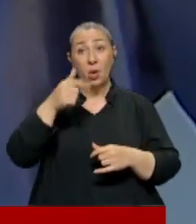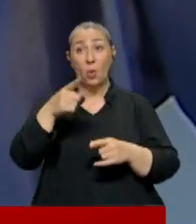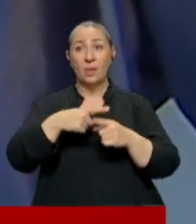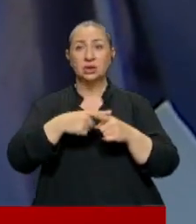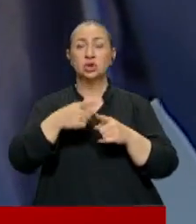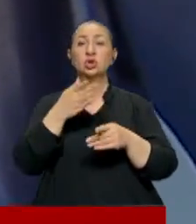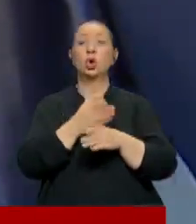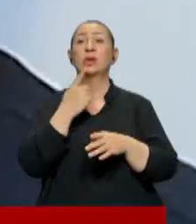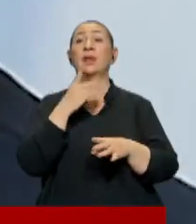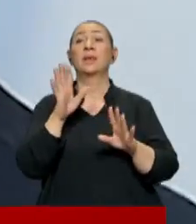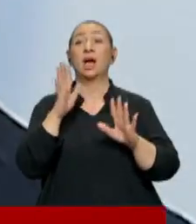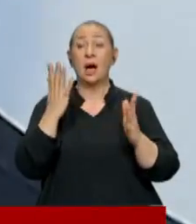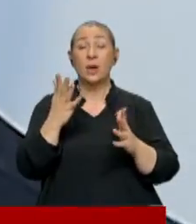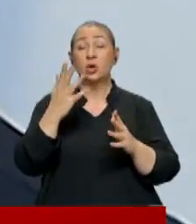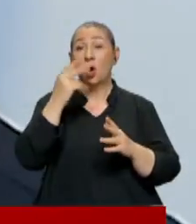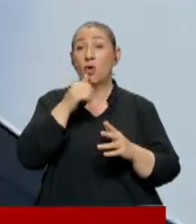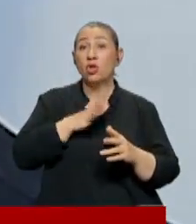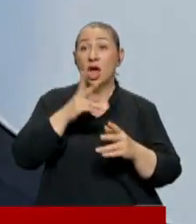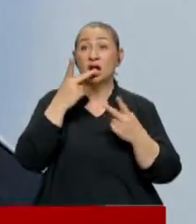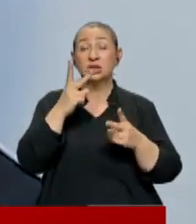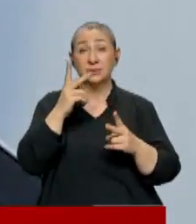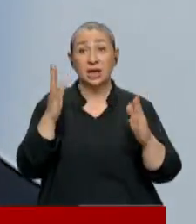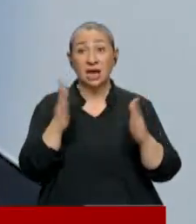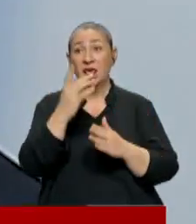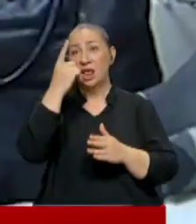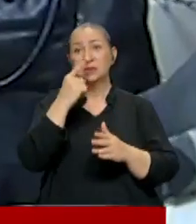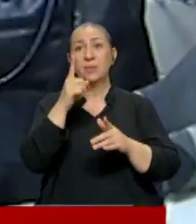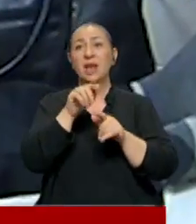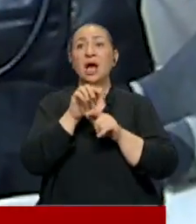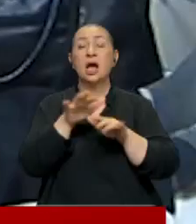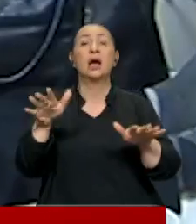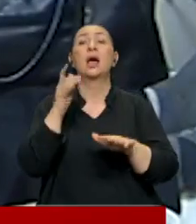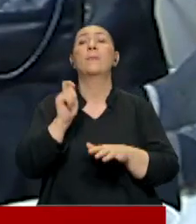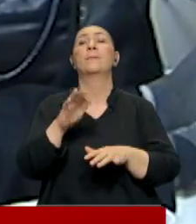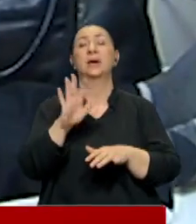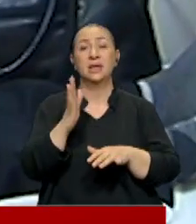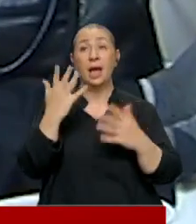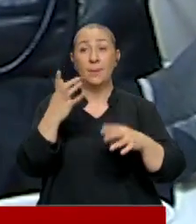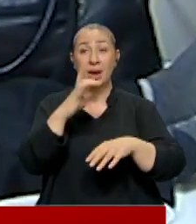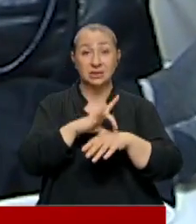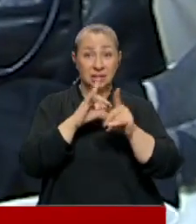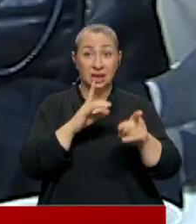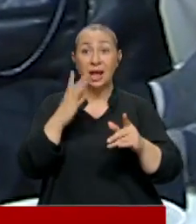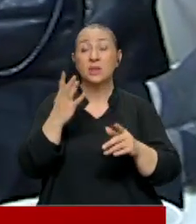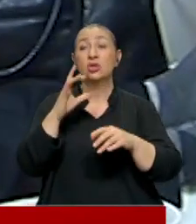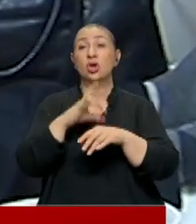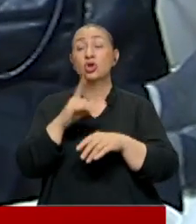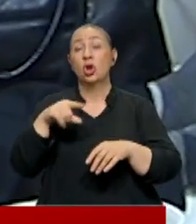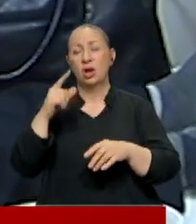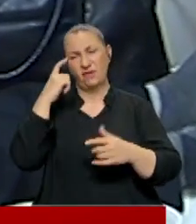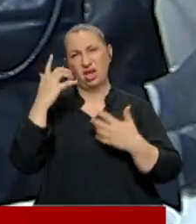paylaşımı doğrulamadı ama Köroğlu'nun açıklamasına karşı resmi Bir açıklamada yapmadı hem hastaların hem de